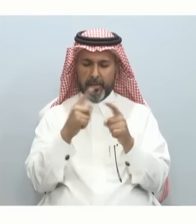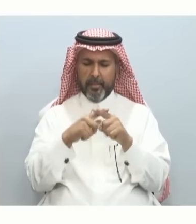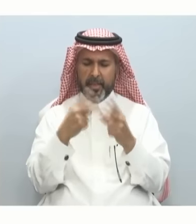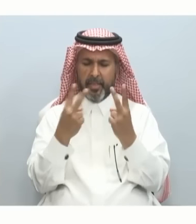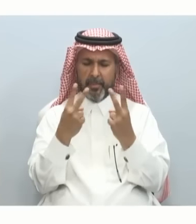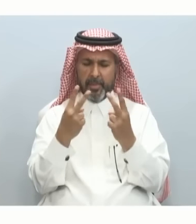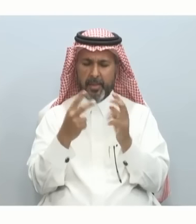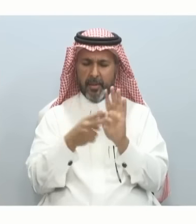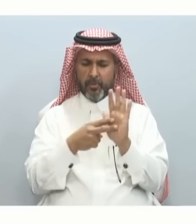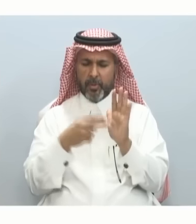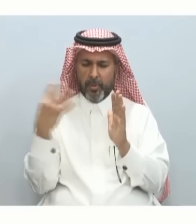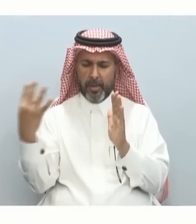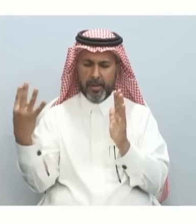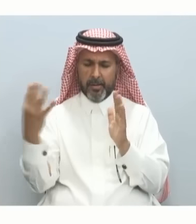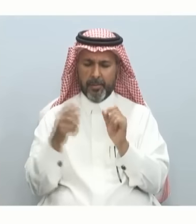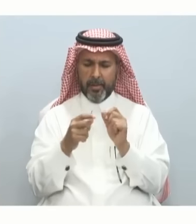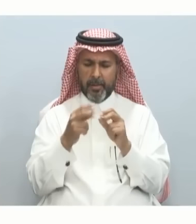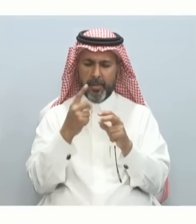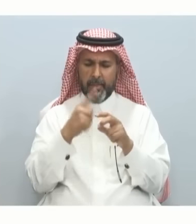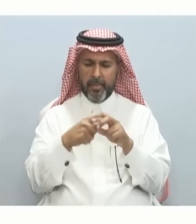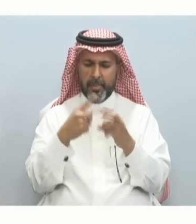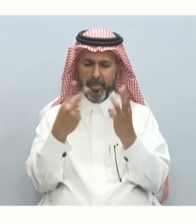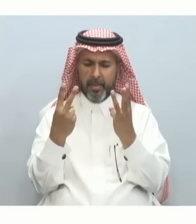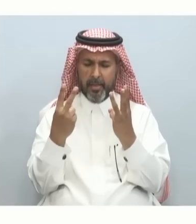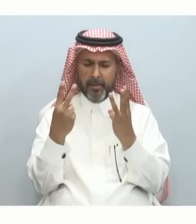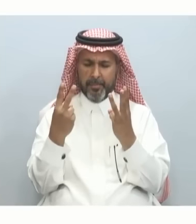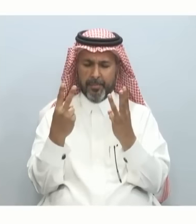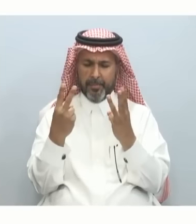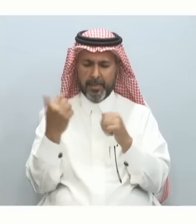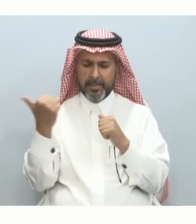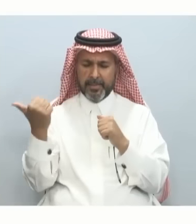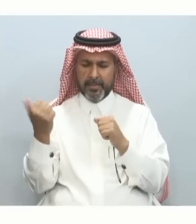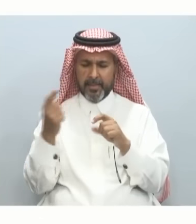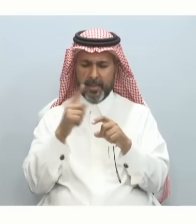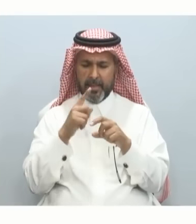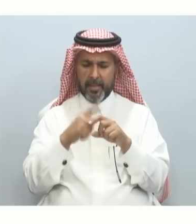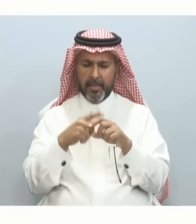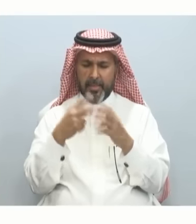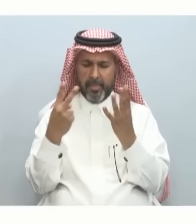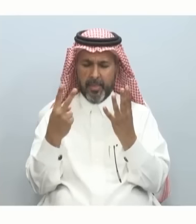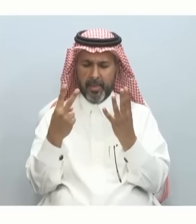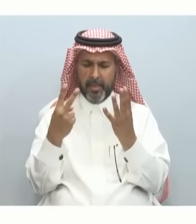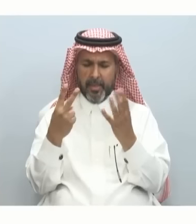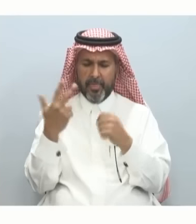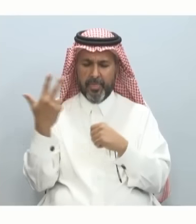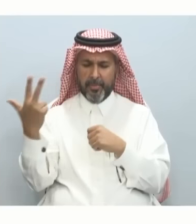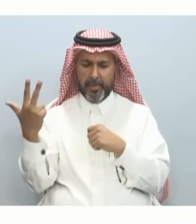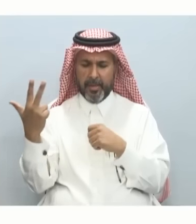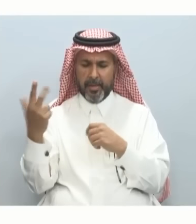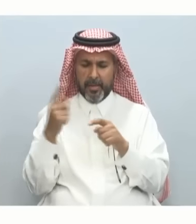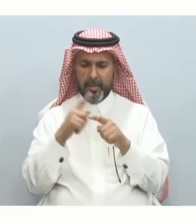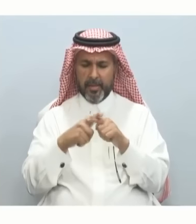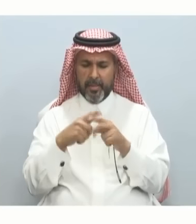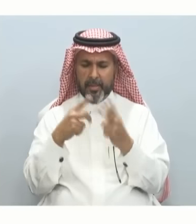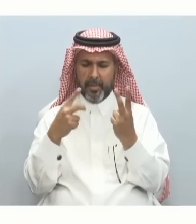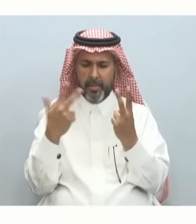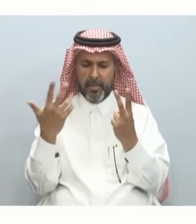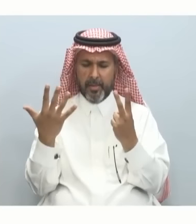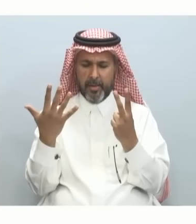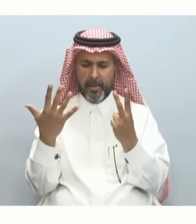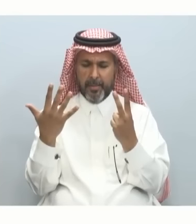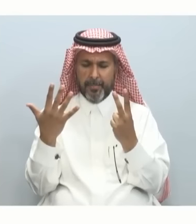اثنين اربعه اثنين ضرب ثلاثه سته اثنين ضرب اربعه ثمانيه واثنين ضرب خمسه